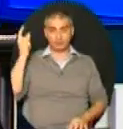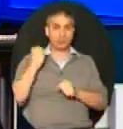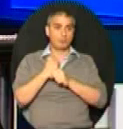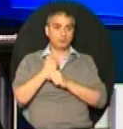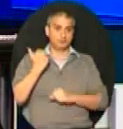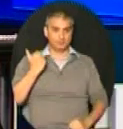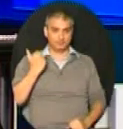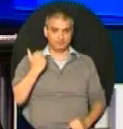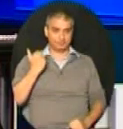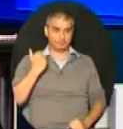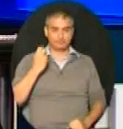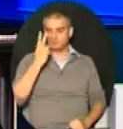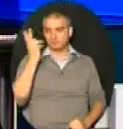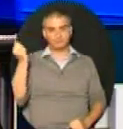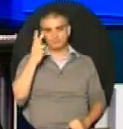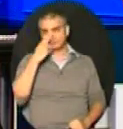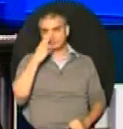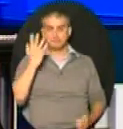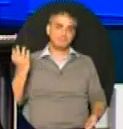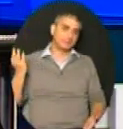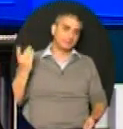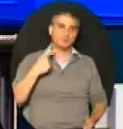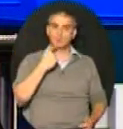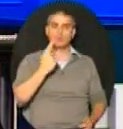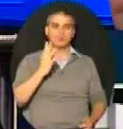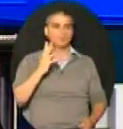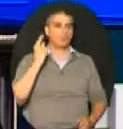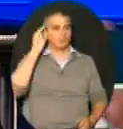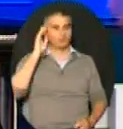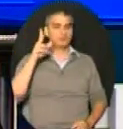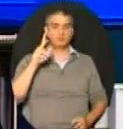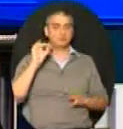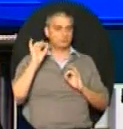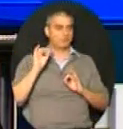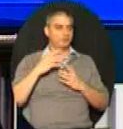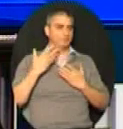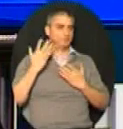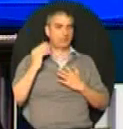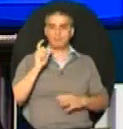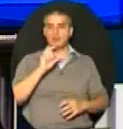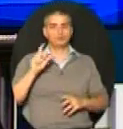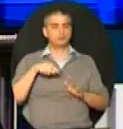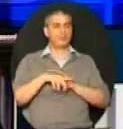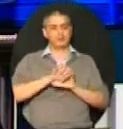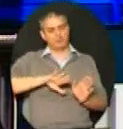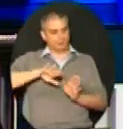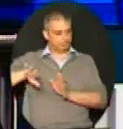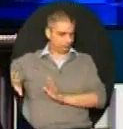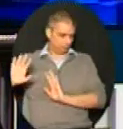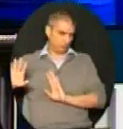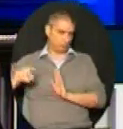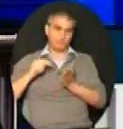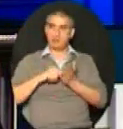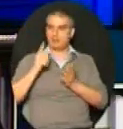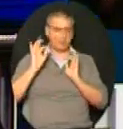עושים, הניסיון שלהם, בוא נצא מנקודת הנחה שנשים כרגע גם את האשמה של בגידה בצד, מעצם